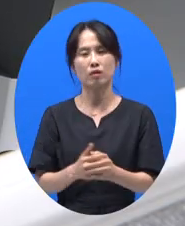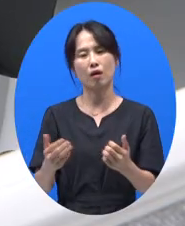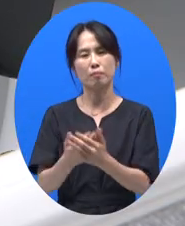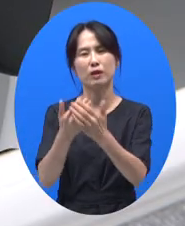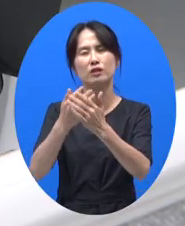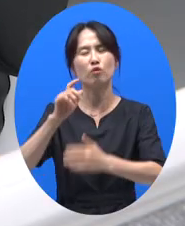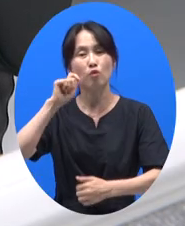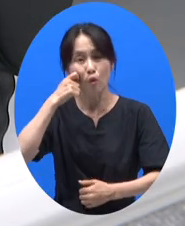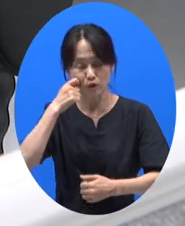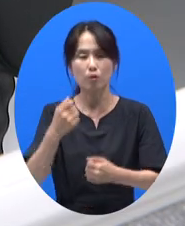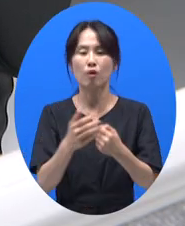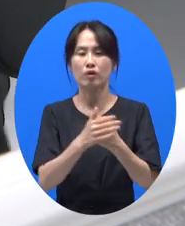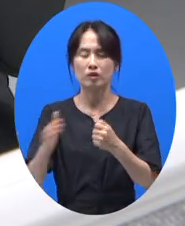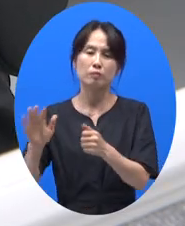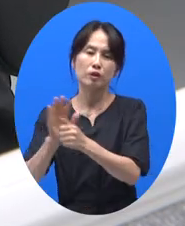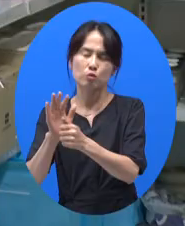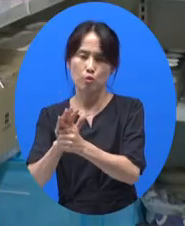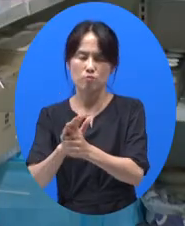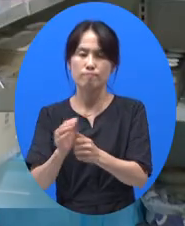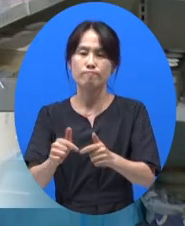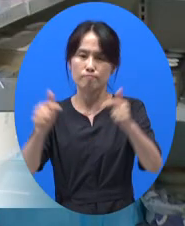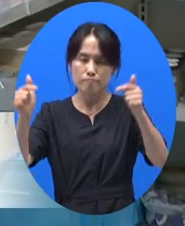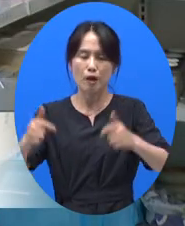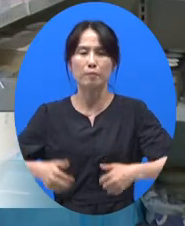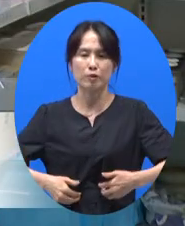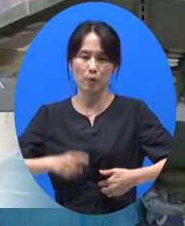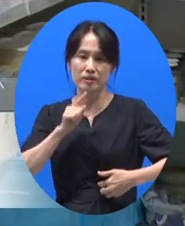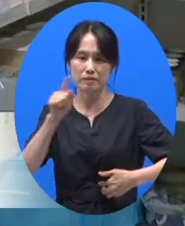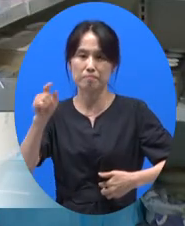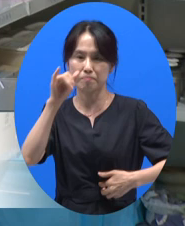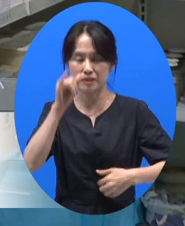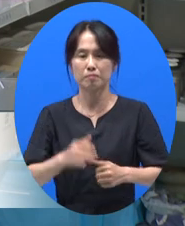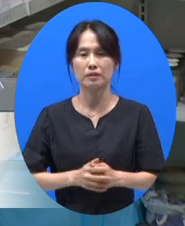차별화된 지원이 필요하다는 목소리가 나옵니다. 사회복지사가